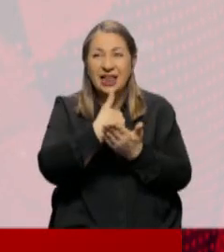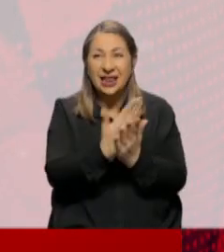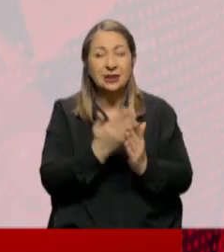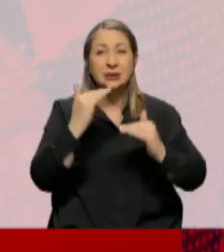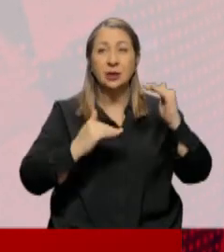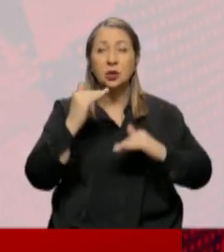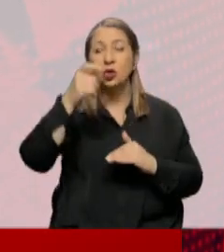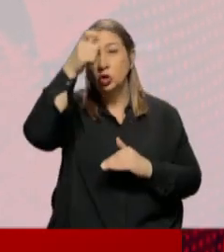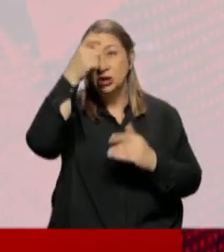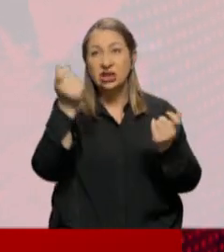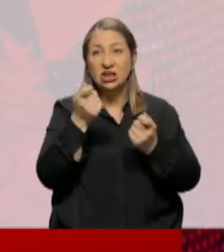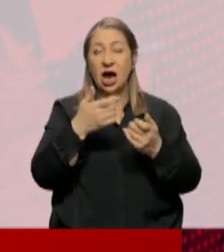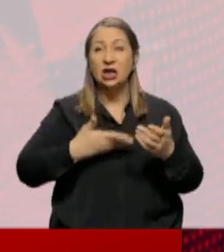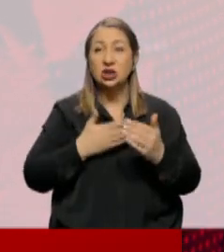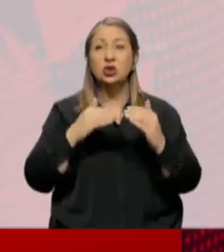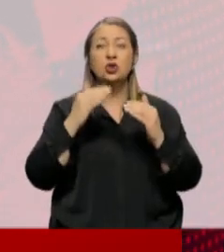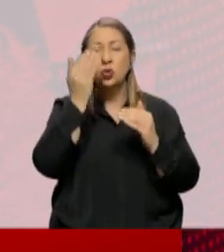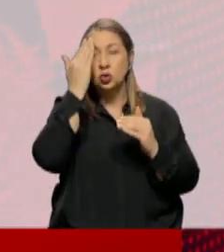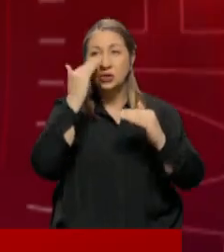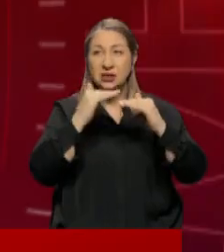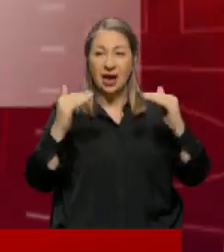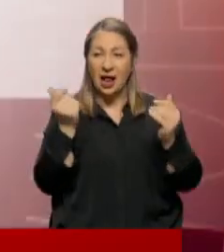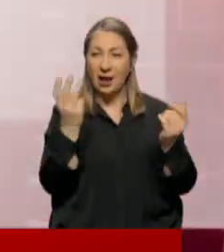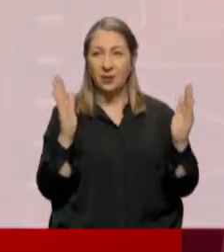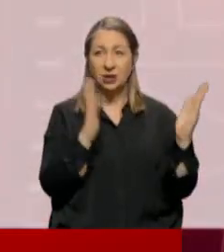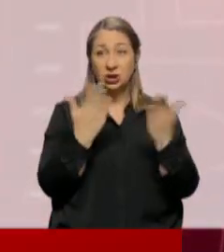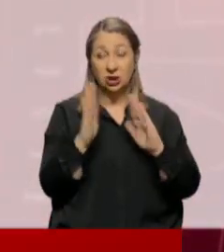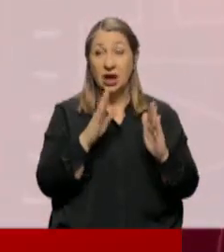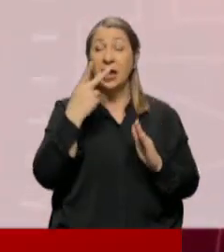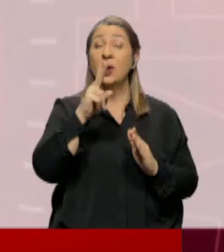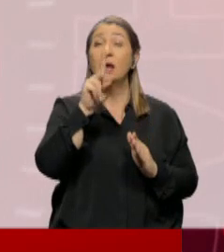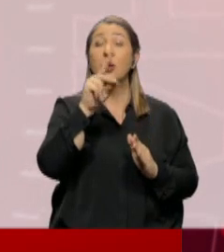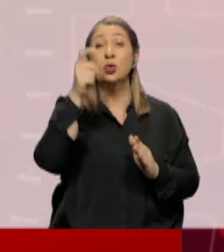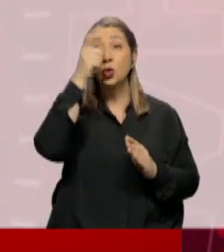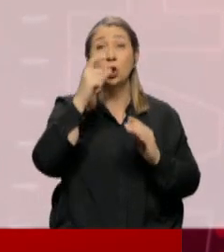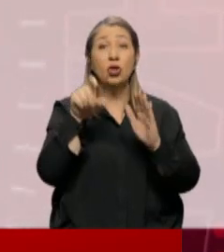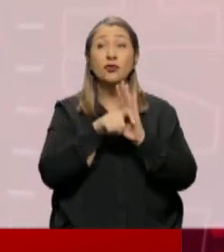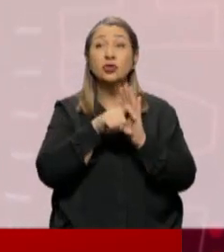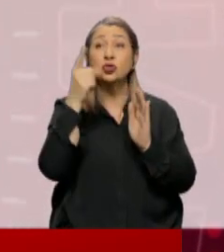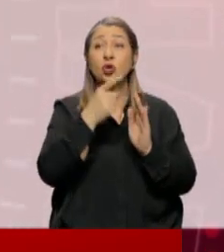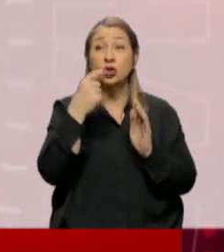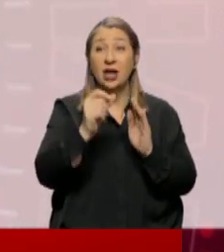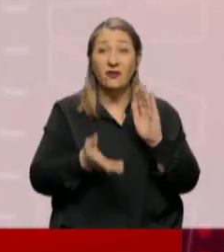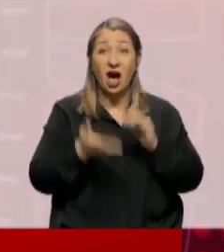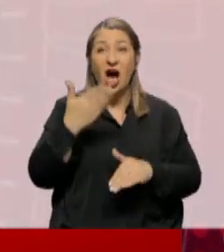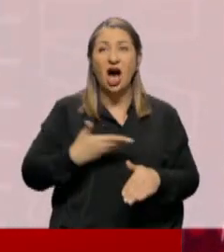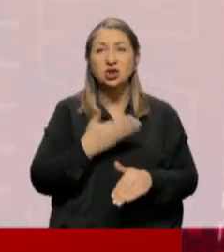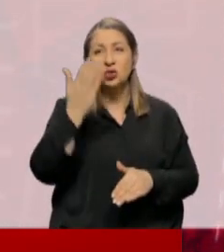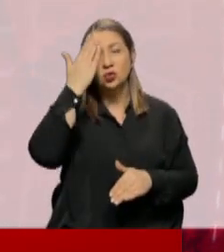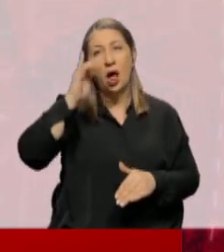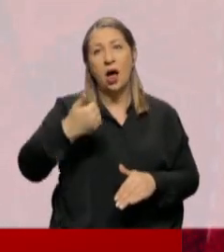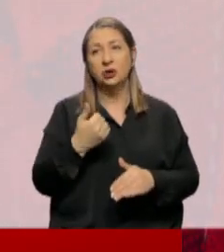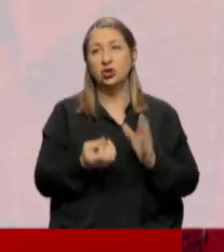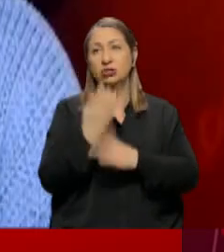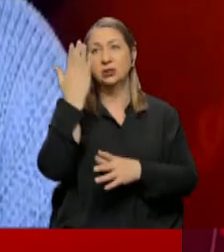istatistikleri ile türk-iş'in açlık ve yoksulluk rakamlarını karşılaştırdı 2021 yılı Türkiye nüfusunun yüzde 90'dan fazlasının aç